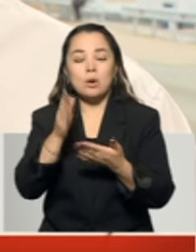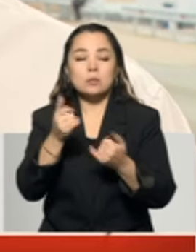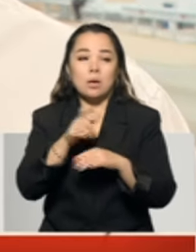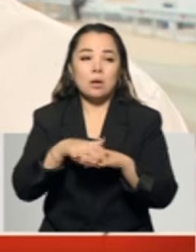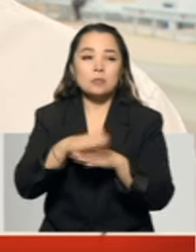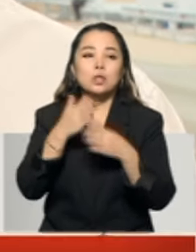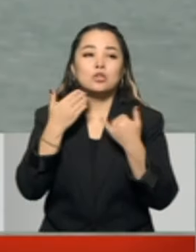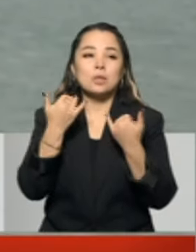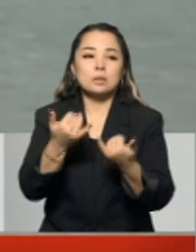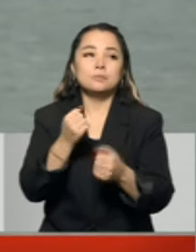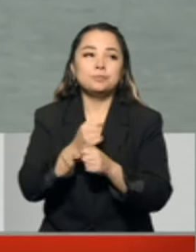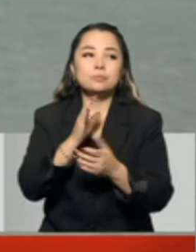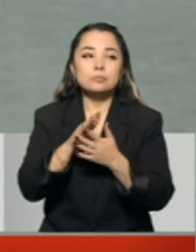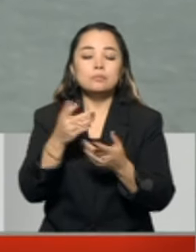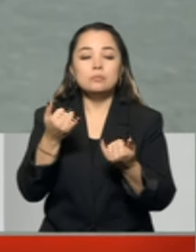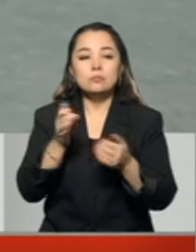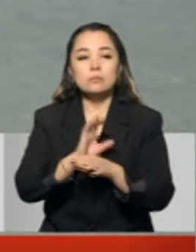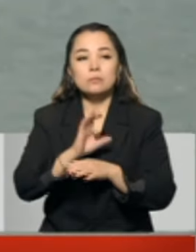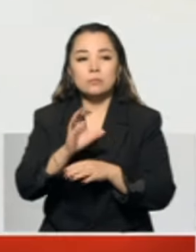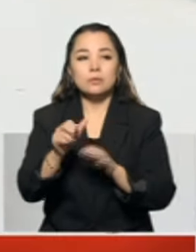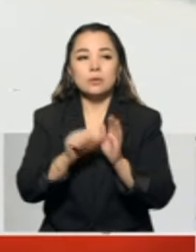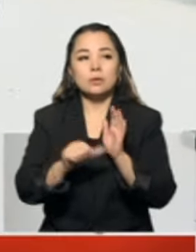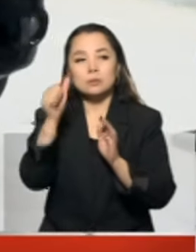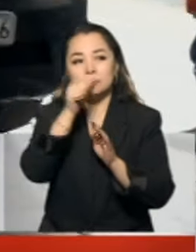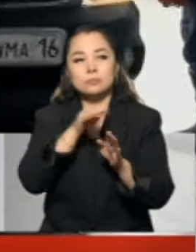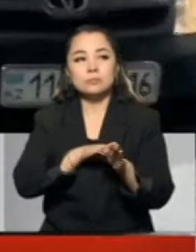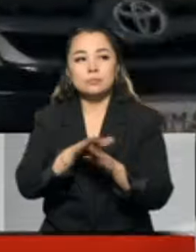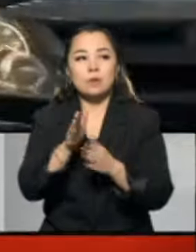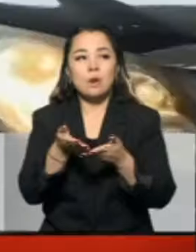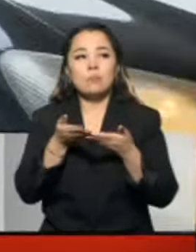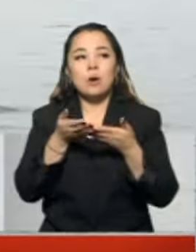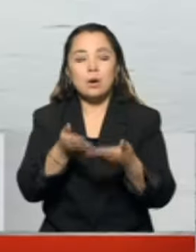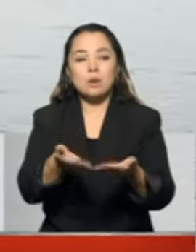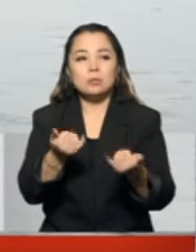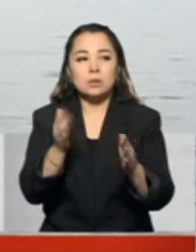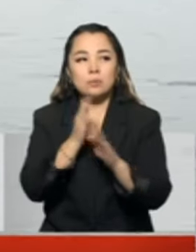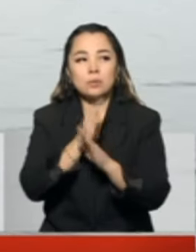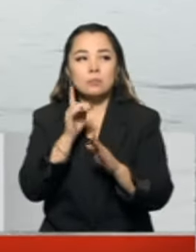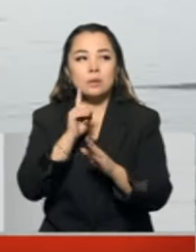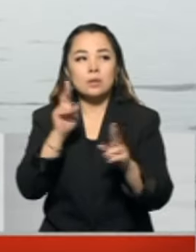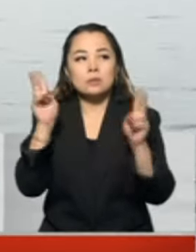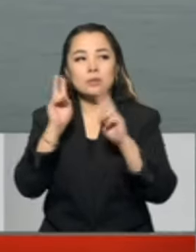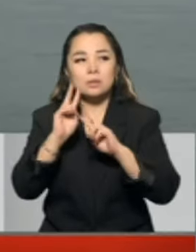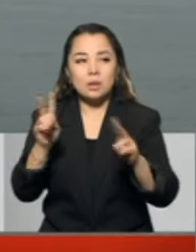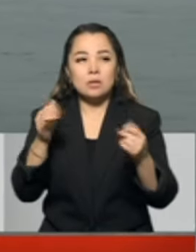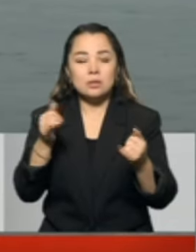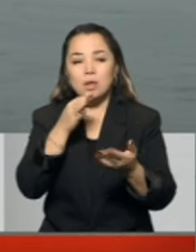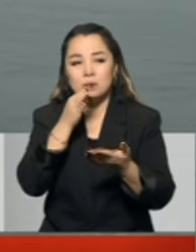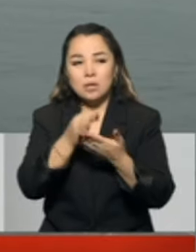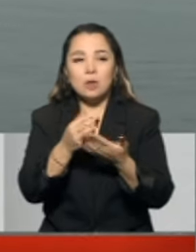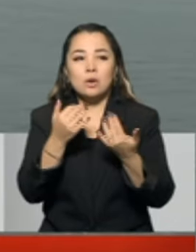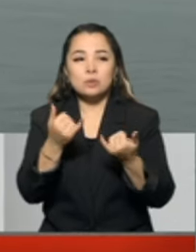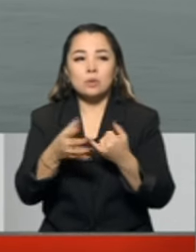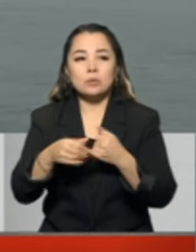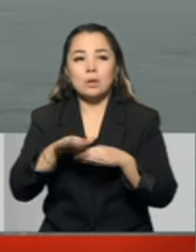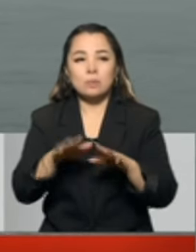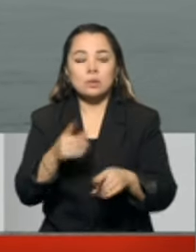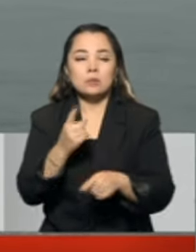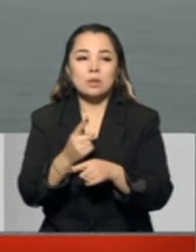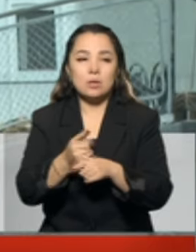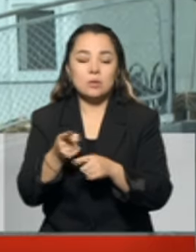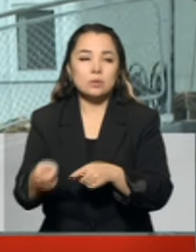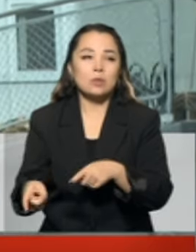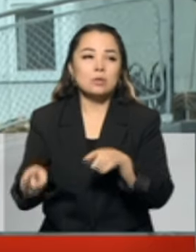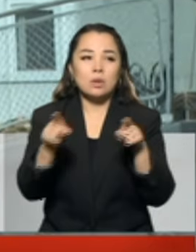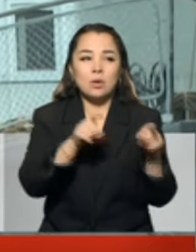Халыққа жеңілдік болады. Ал шығарылғанына 60 жылдан асқан паромдардың ендігі тағдыры әзірге белгісіз. Белгілісі олар енді бұл жерде жүрмейді.